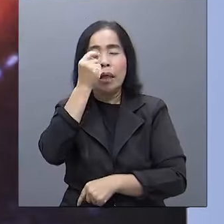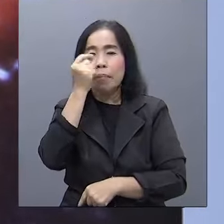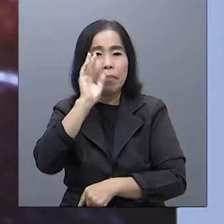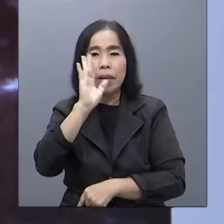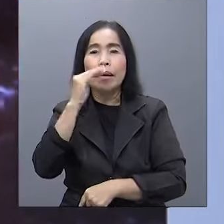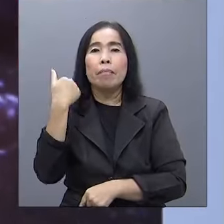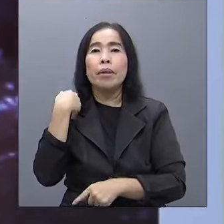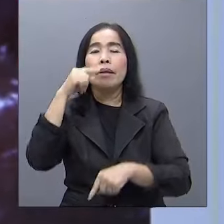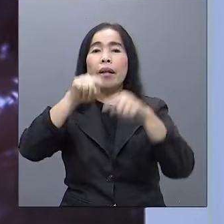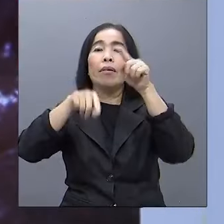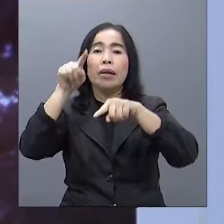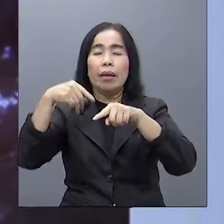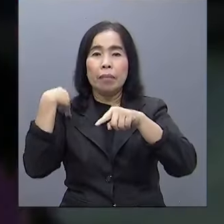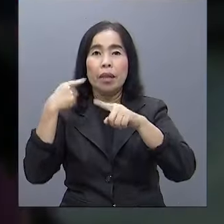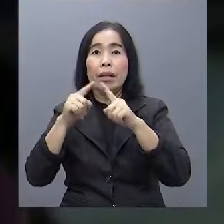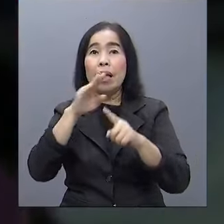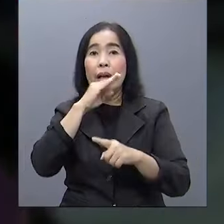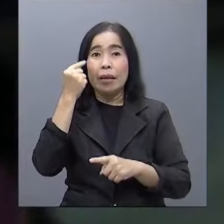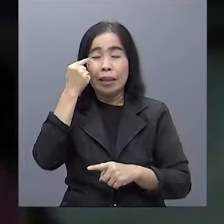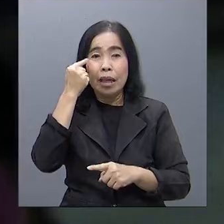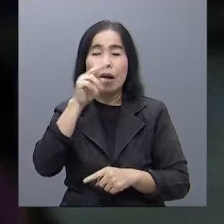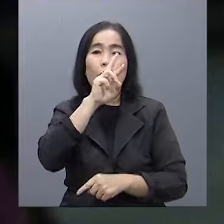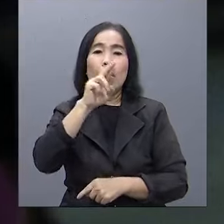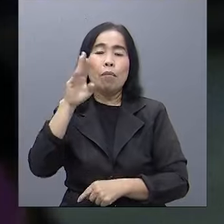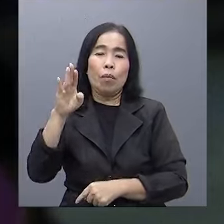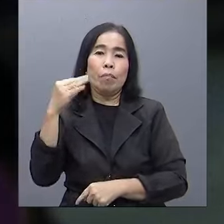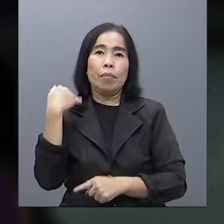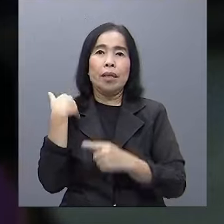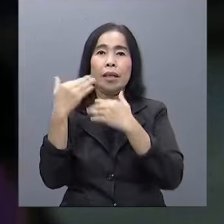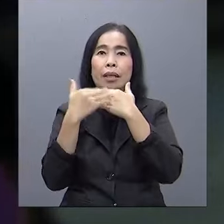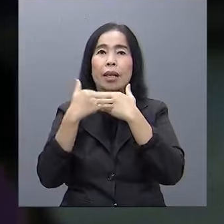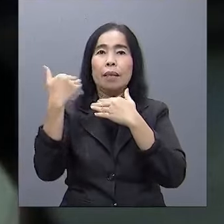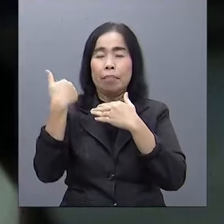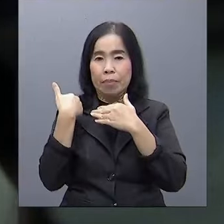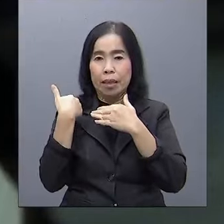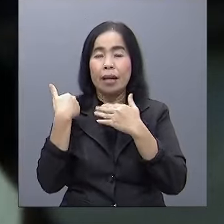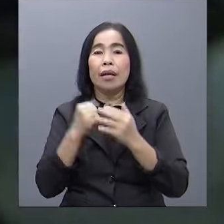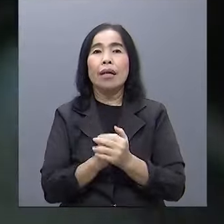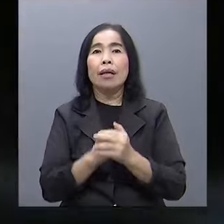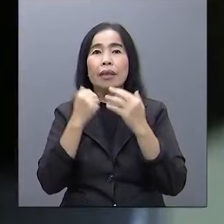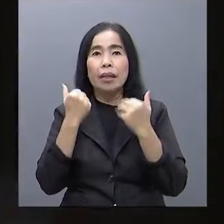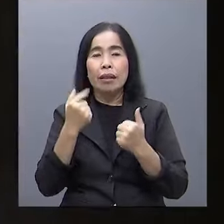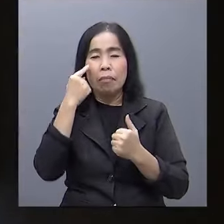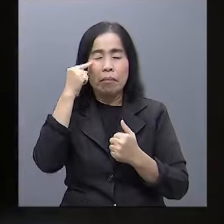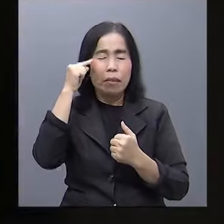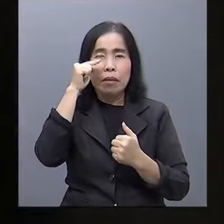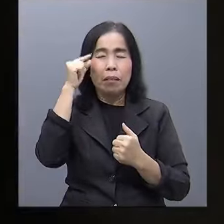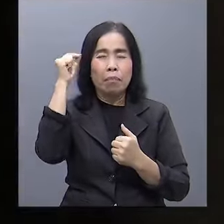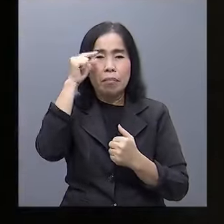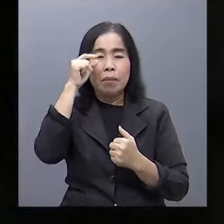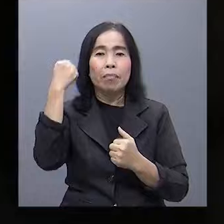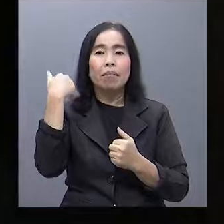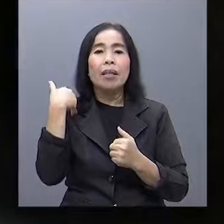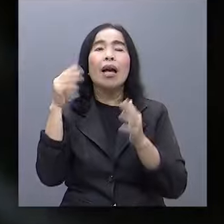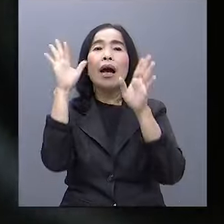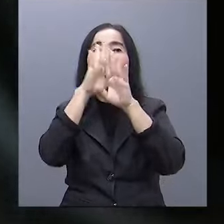ำให้มีการดึงกันพอดึงกันปั๊บระบบประสาทเราส่งสัญญาณไปแล้วบอกว่าเหมือนมีฟ้าแลบแต่ทีนี้ฟ้าแลบตัวนี้จะสังเกตเห็นได้ง่ายตอนกลางคืนครับเ